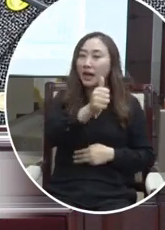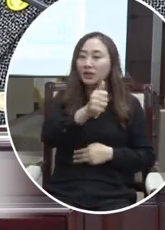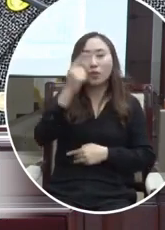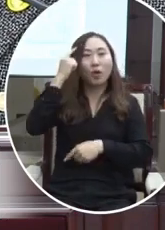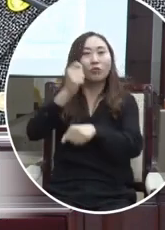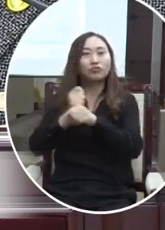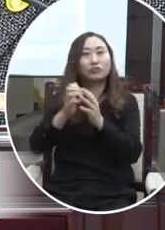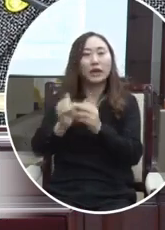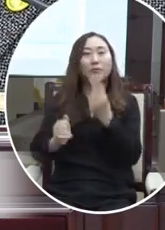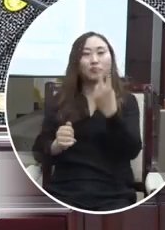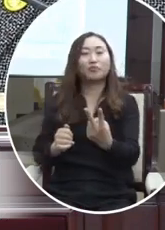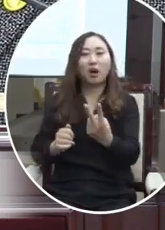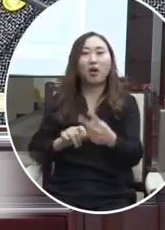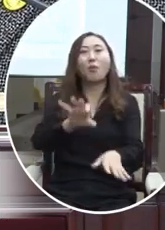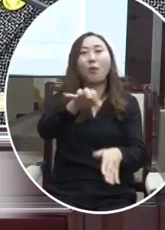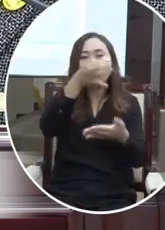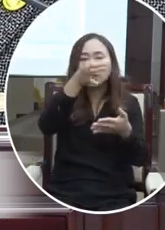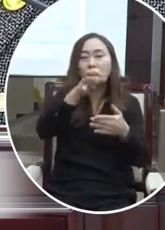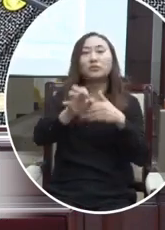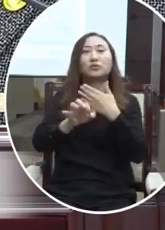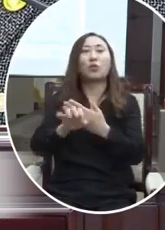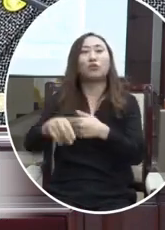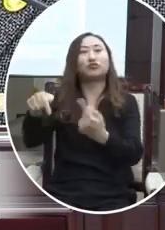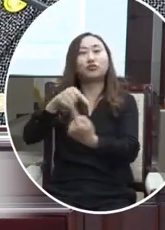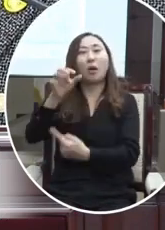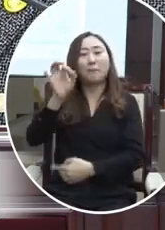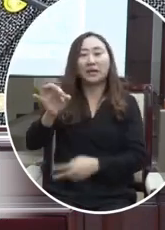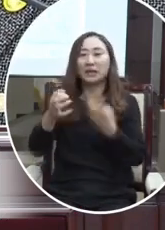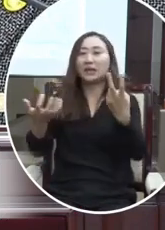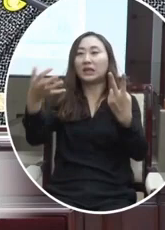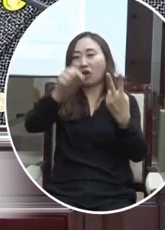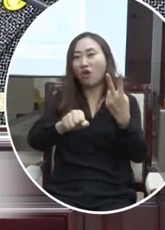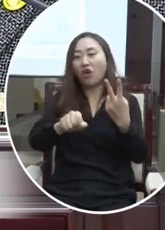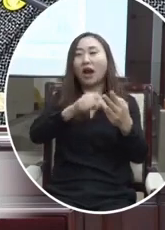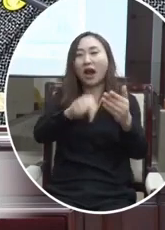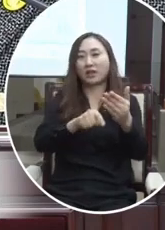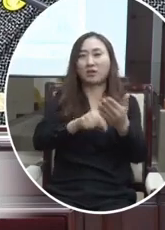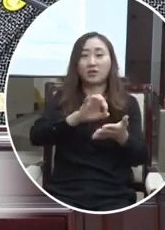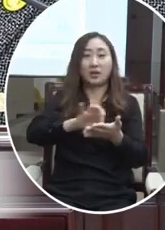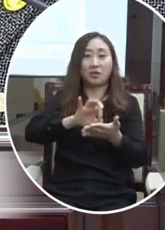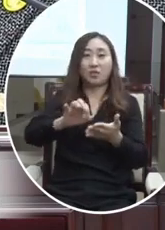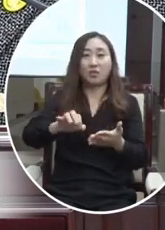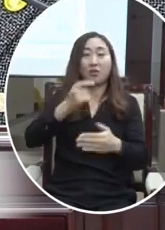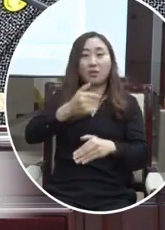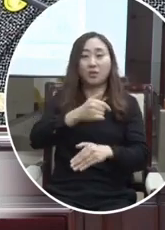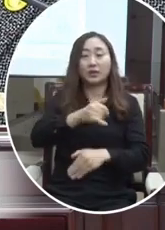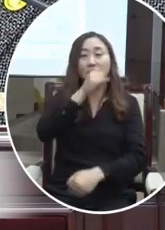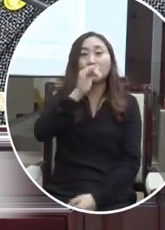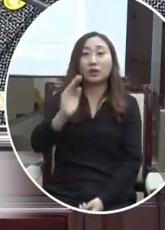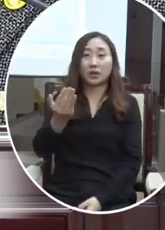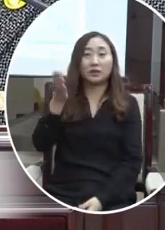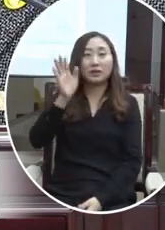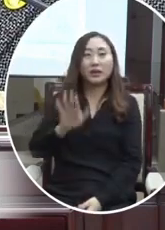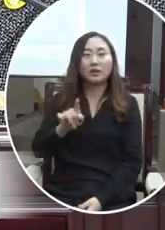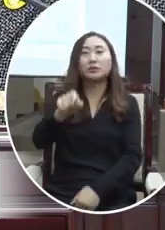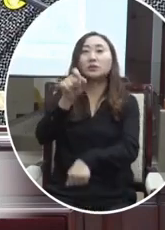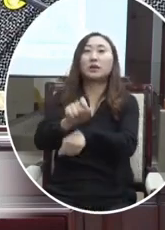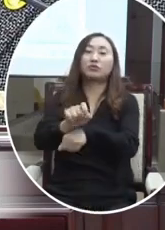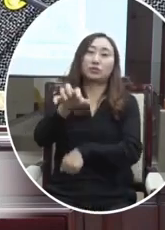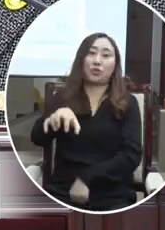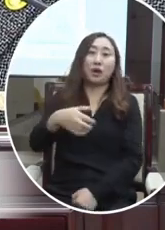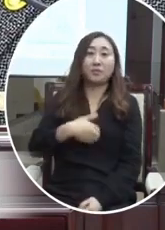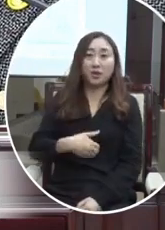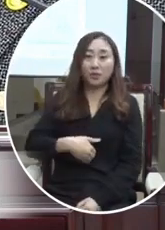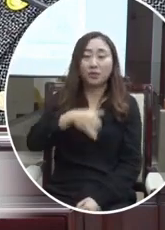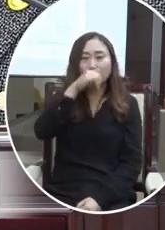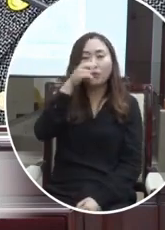명하고 연구원 두 명, 인건비하고 일반 운영비를 이제 2억 내에서 이제 해야 되기 때문에 저희가 일단 공간이